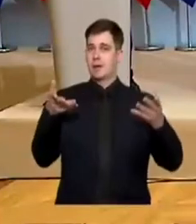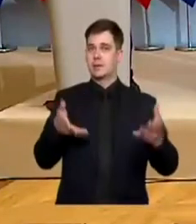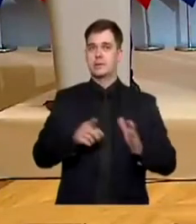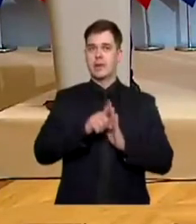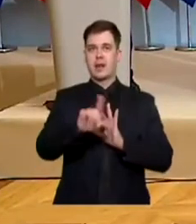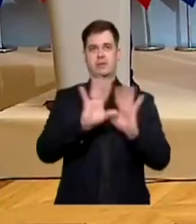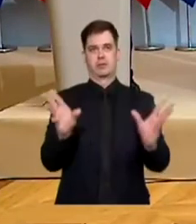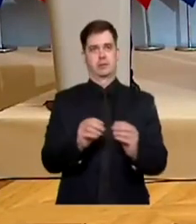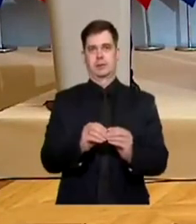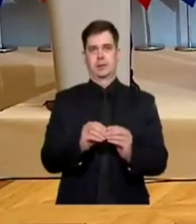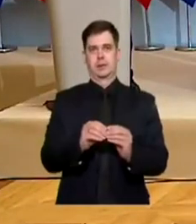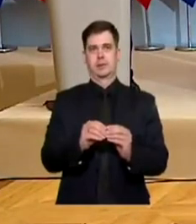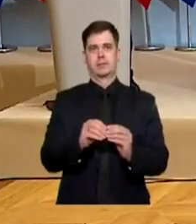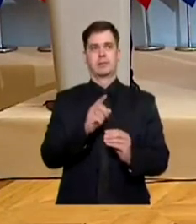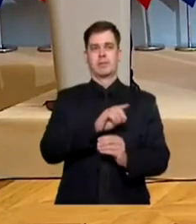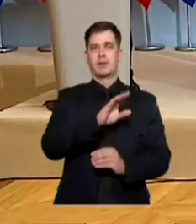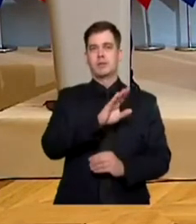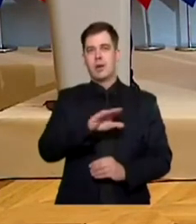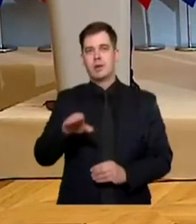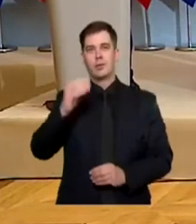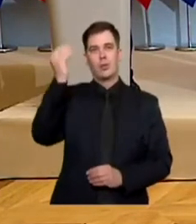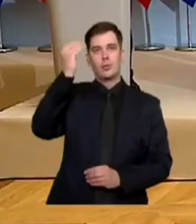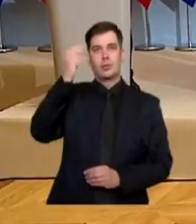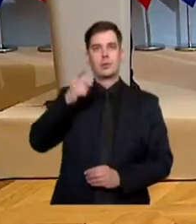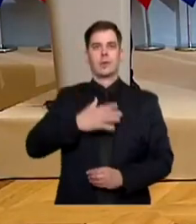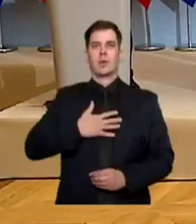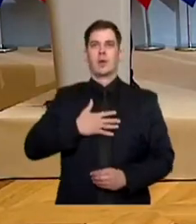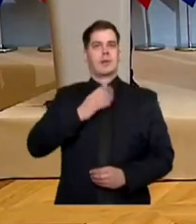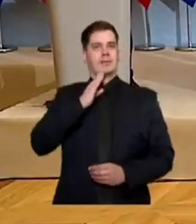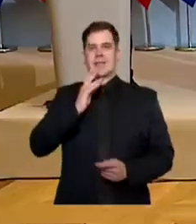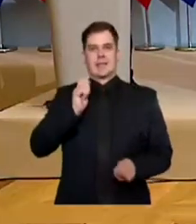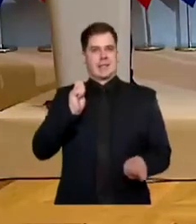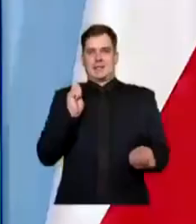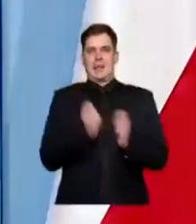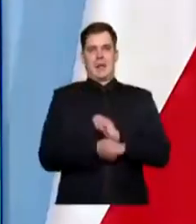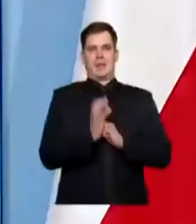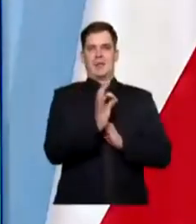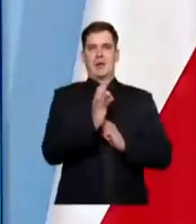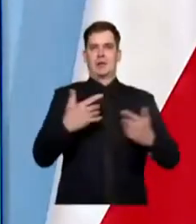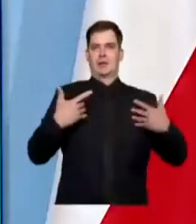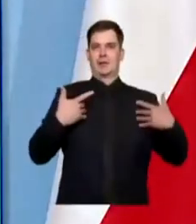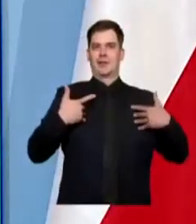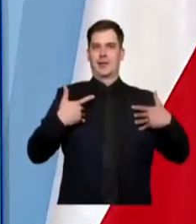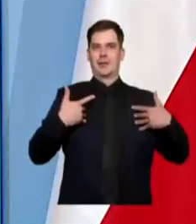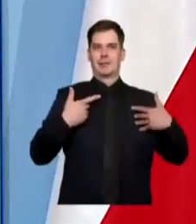są dla wszystkich uczniów takim kamieniem milowym w ich życiu